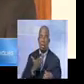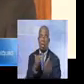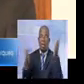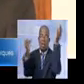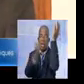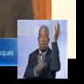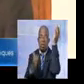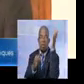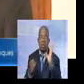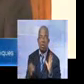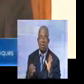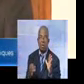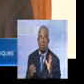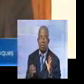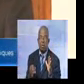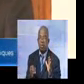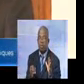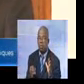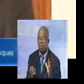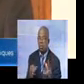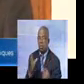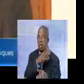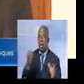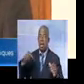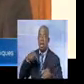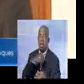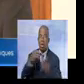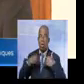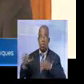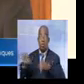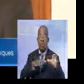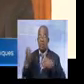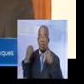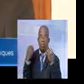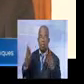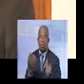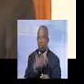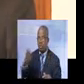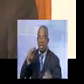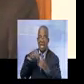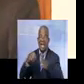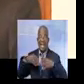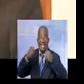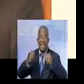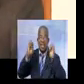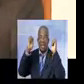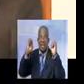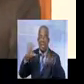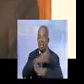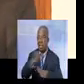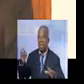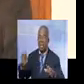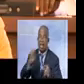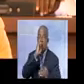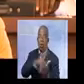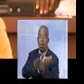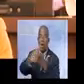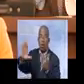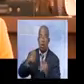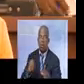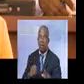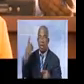nobles missions qui se résument en la réalisation d'infrastructures dans le domaine de la santé, de l'éducation, de l'accès à l'eau potable.